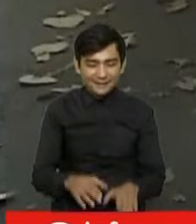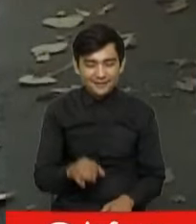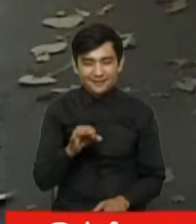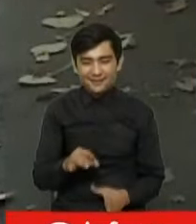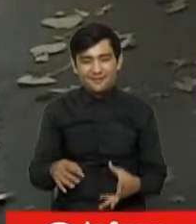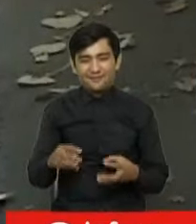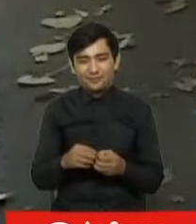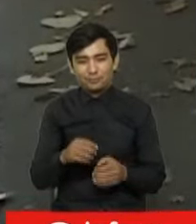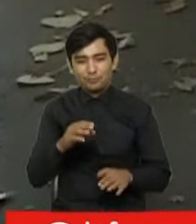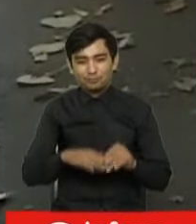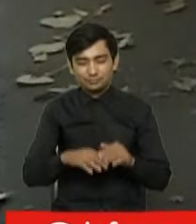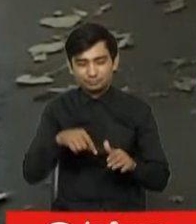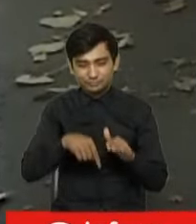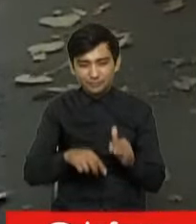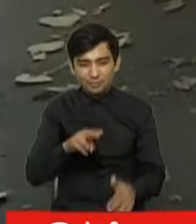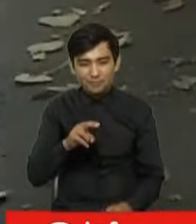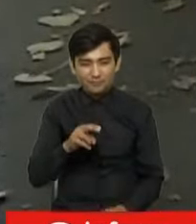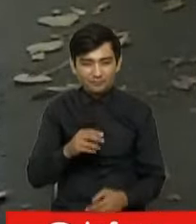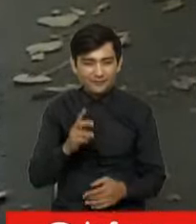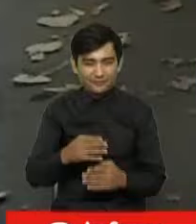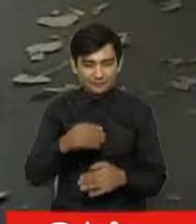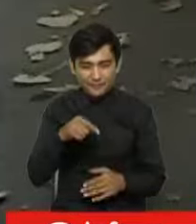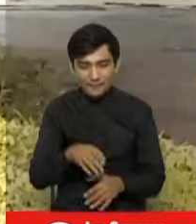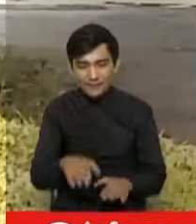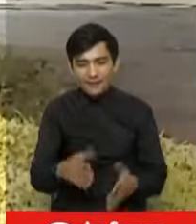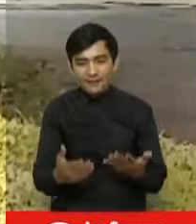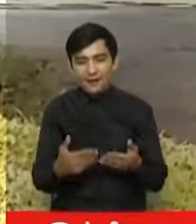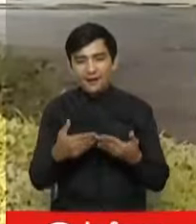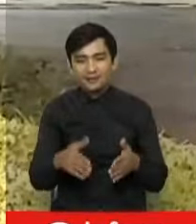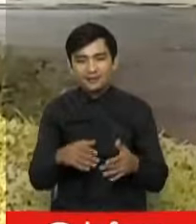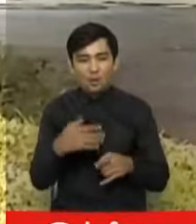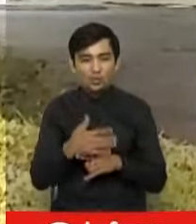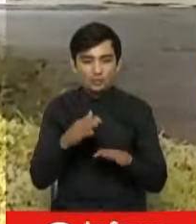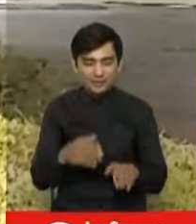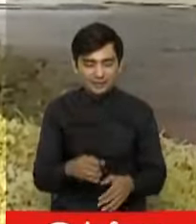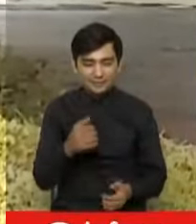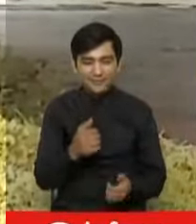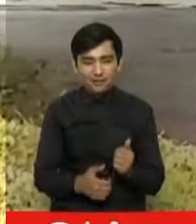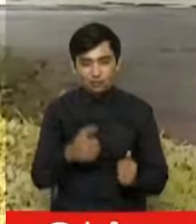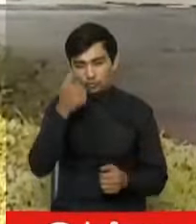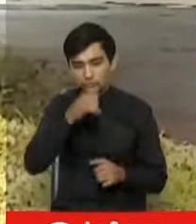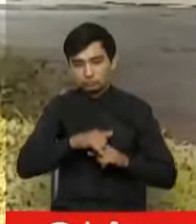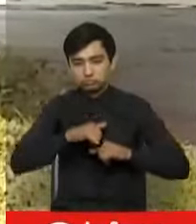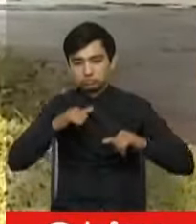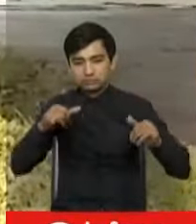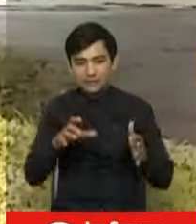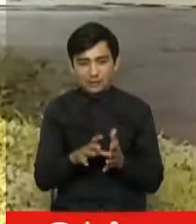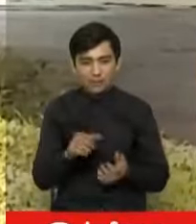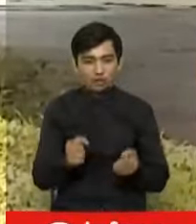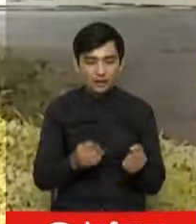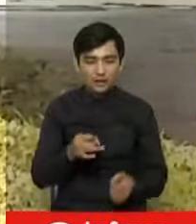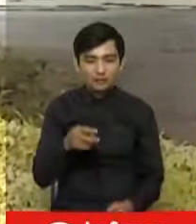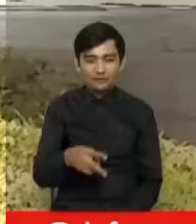под навесами и на открытых площадках. Количество электромобилей с каждым годом в стране растет. До 2023-го на